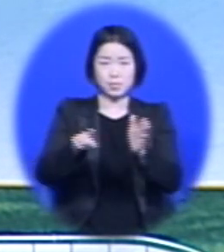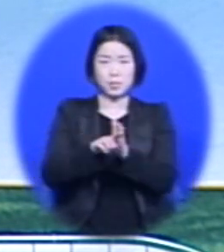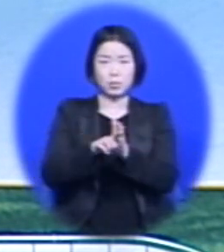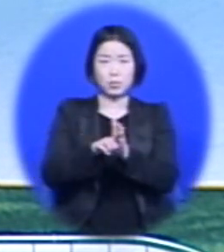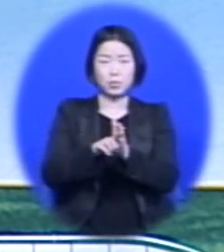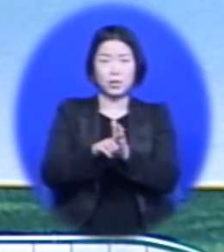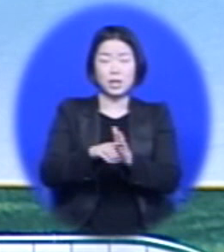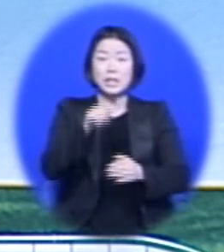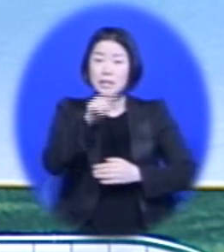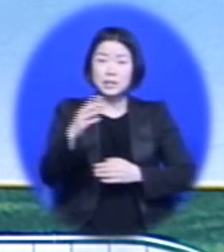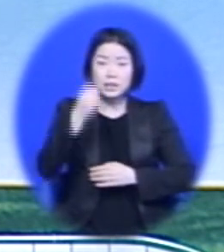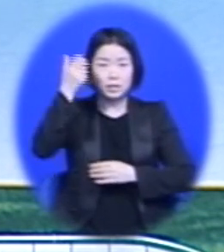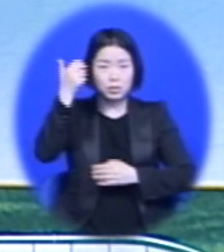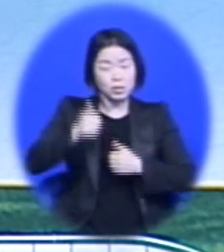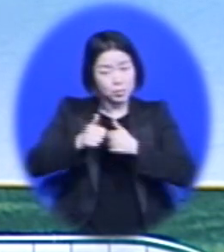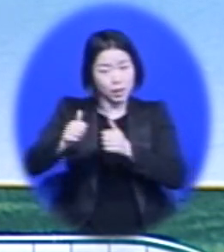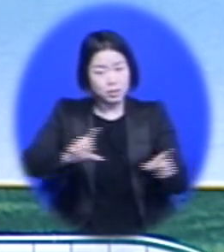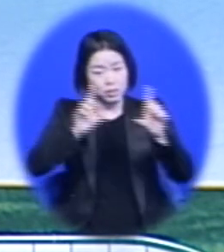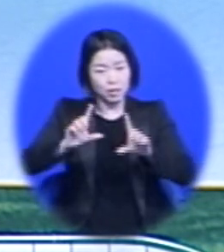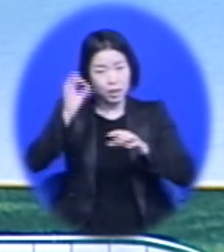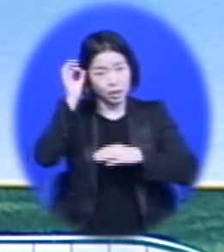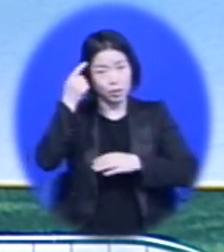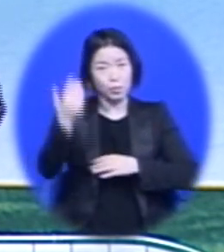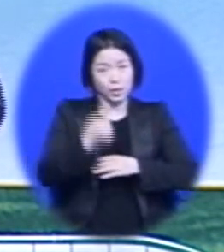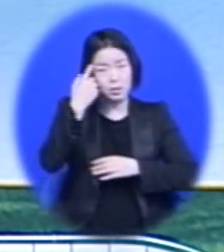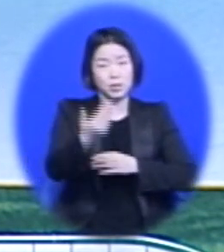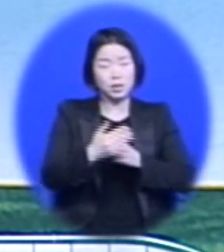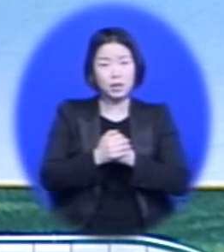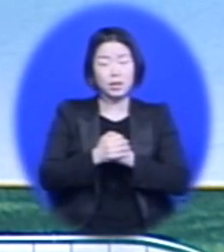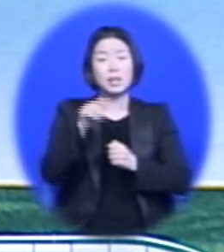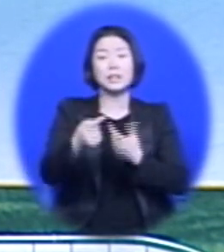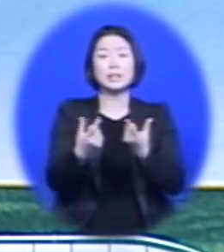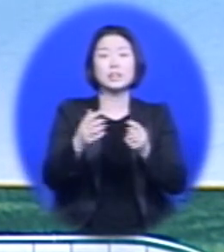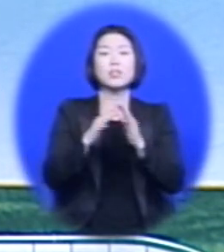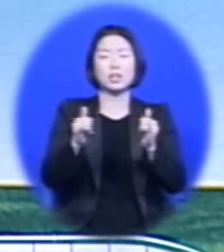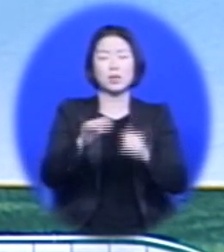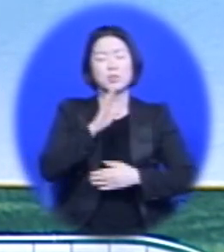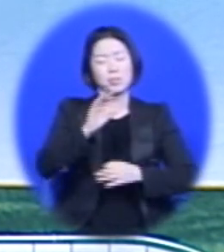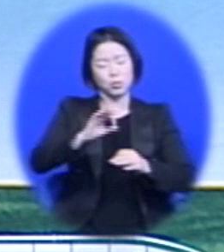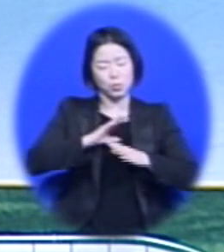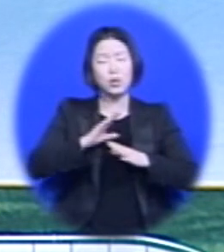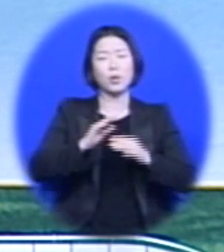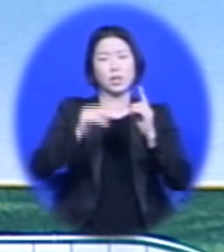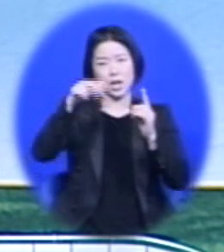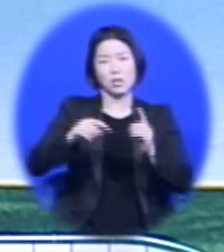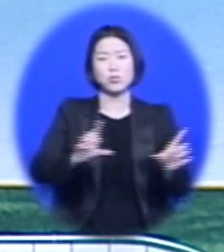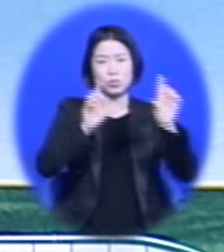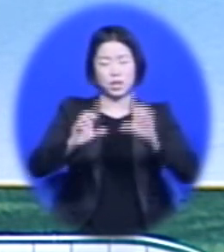그 성령님을 따라서 그렇게 살아보셨습니까? 그러신 분들은 정말 놀라운 한 주간을 사셨을